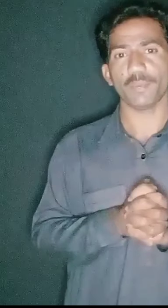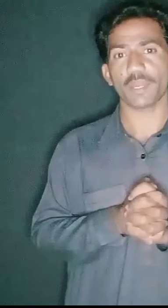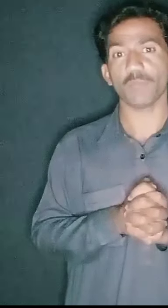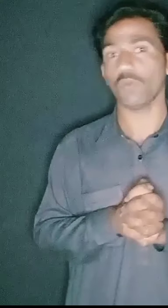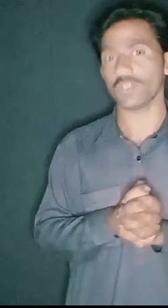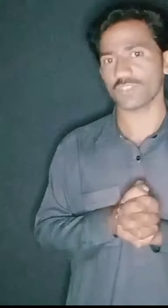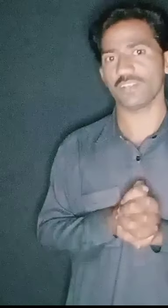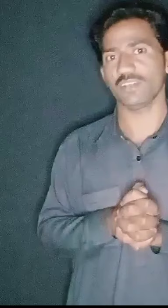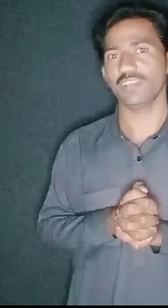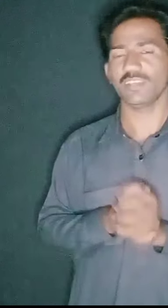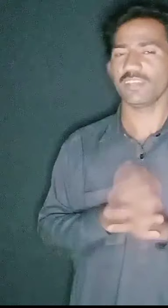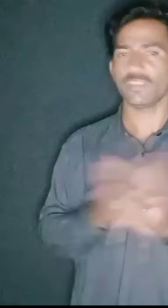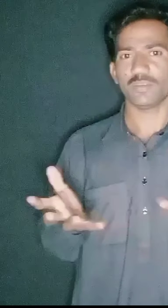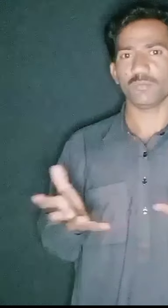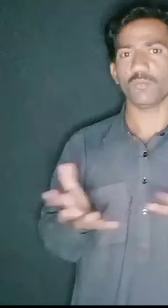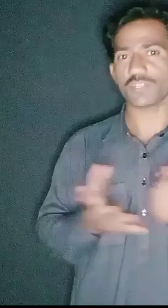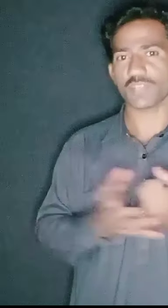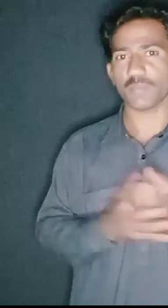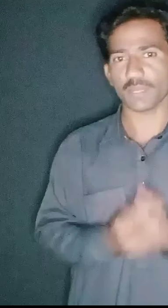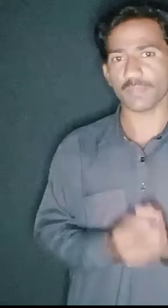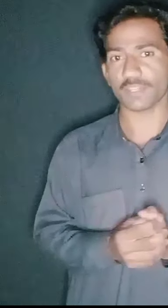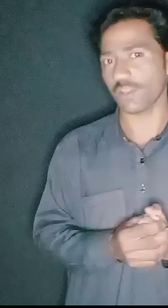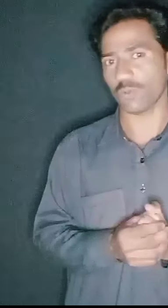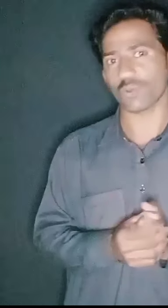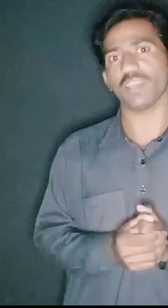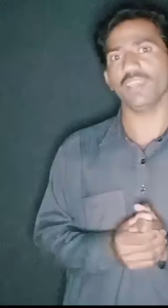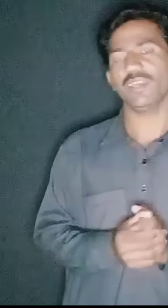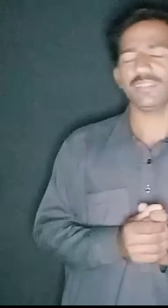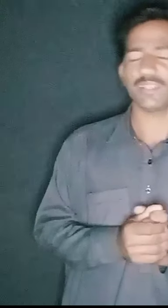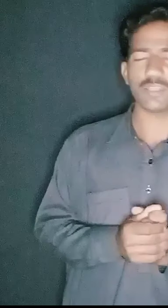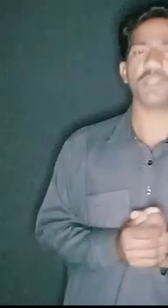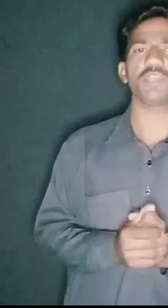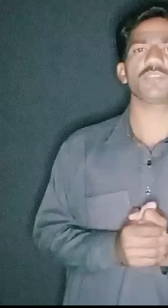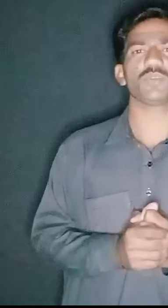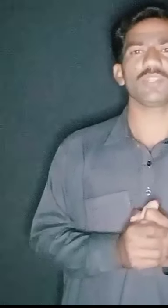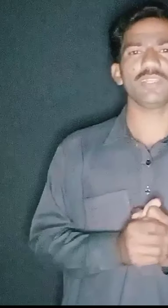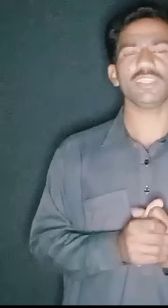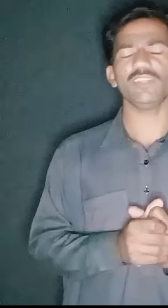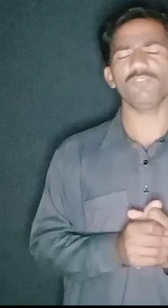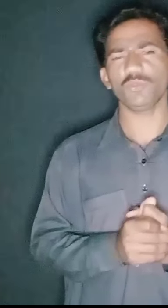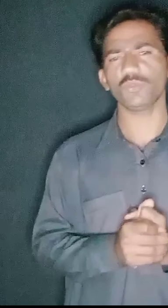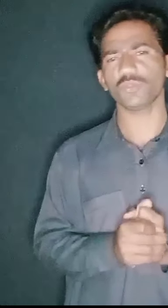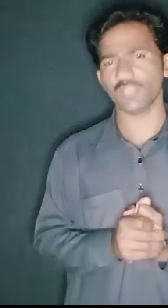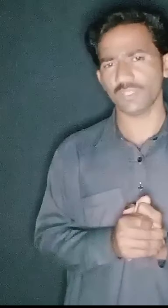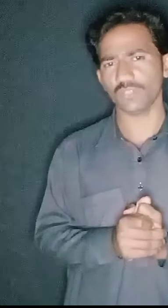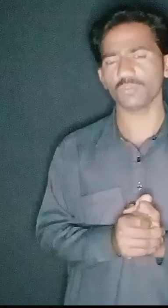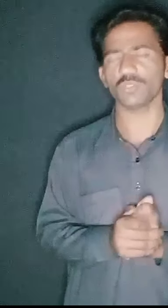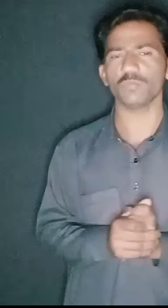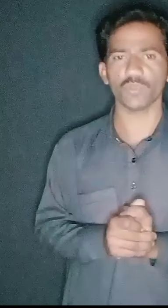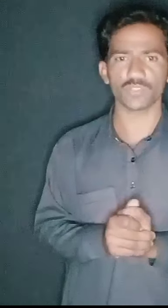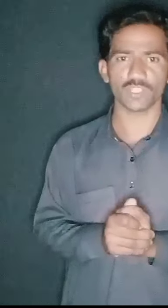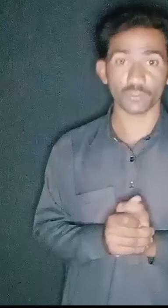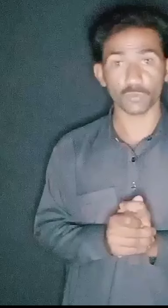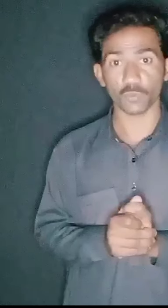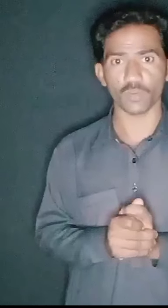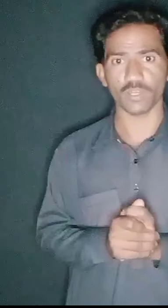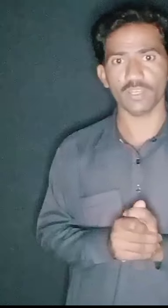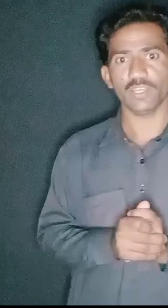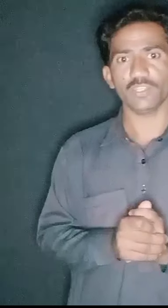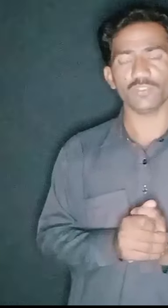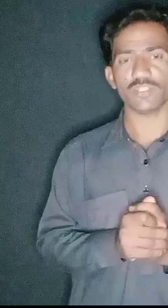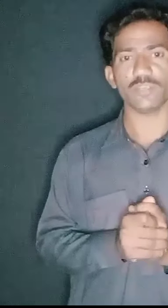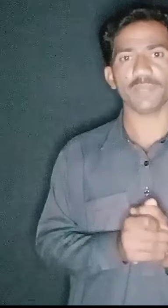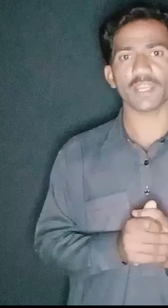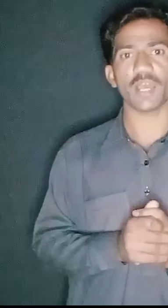हैं, हमारा मुआशरे हमारे में क्या हो रहा है। यार जब मैंने ये स्टोरी देखी, ये वीडियो देखी तो मुझे बहुत ज़्यादा दुख